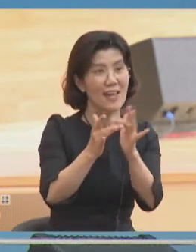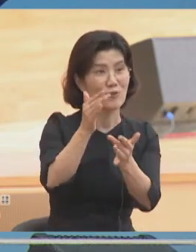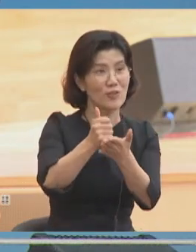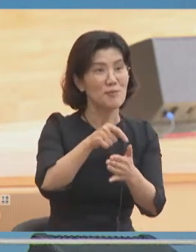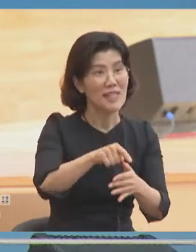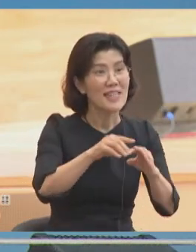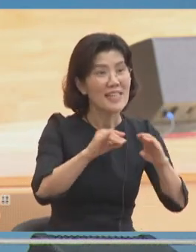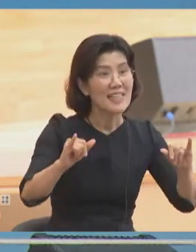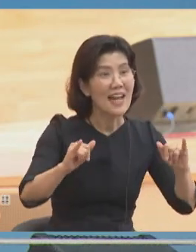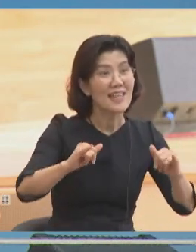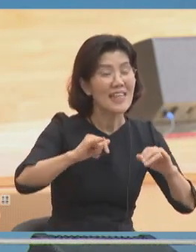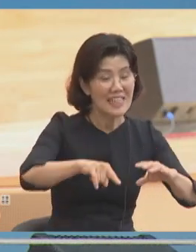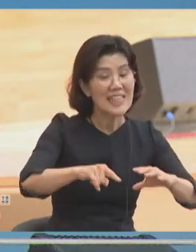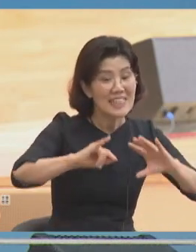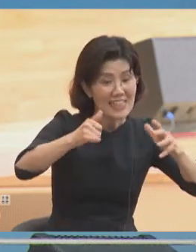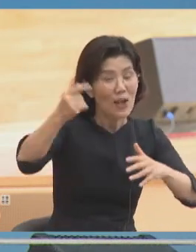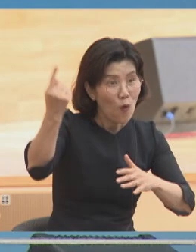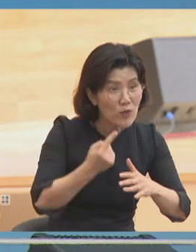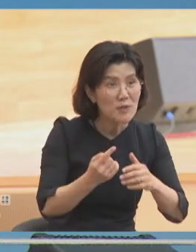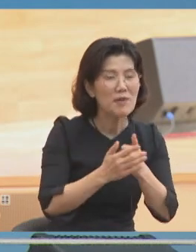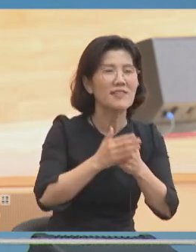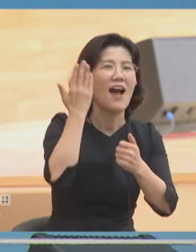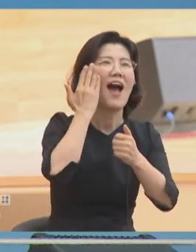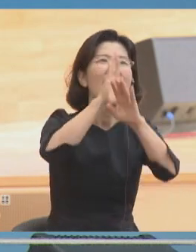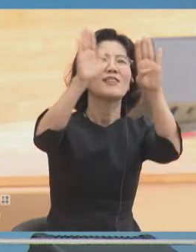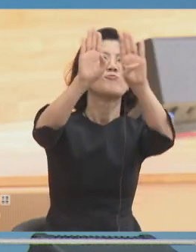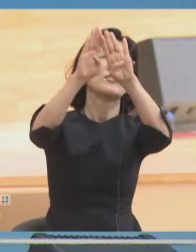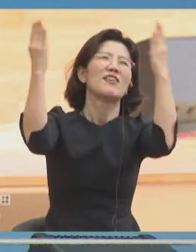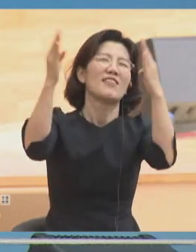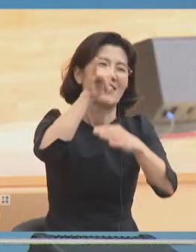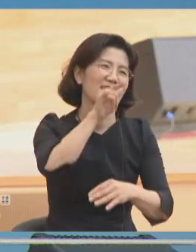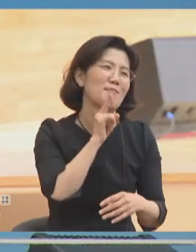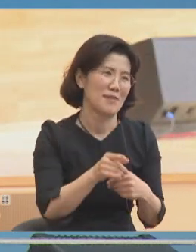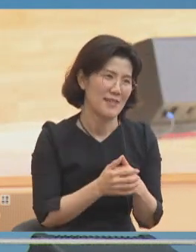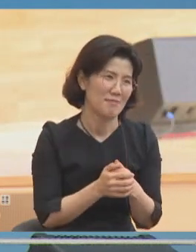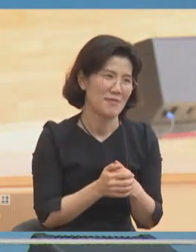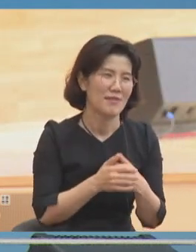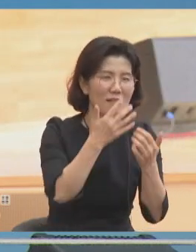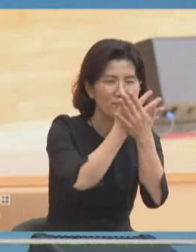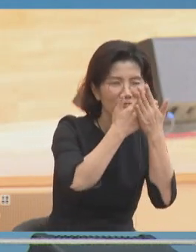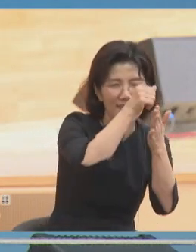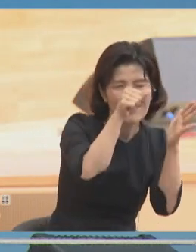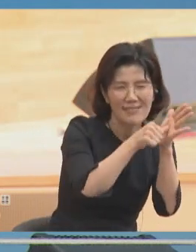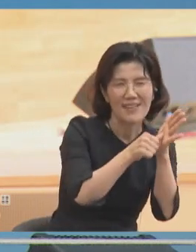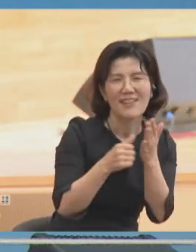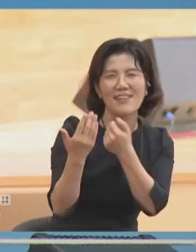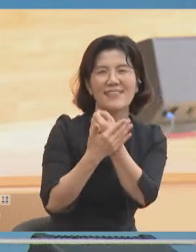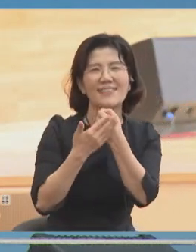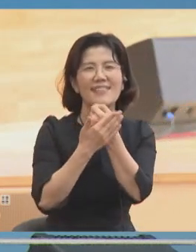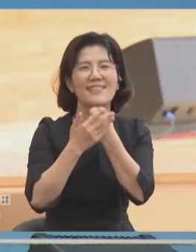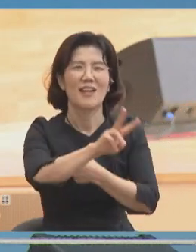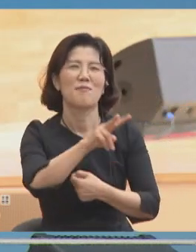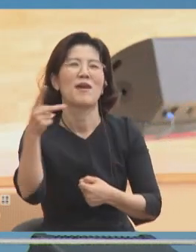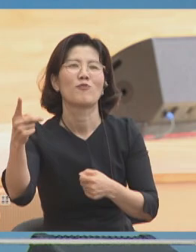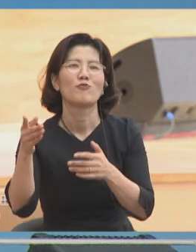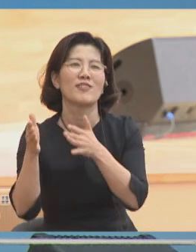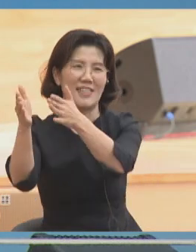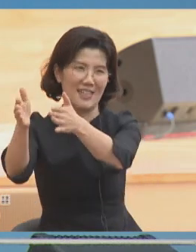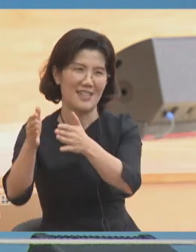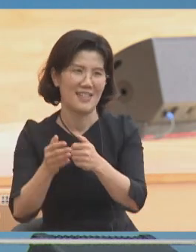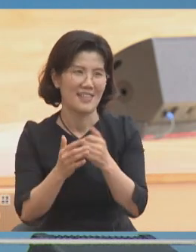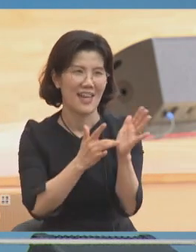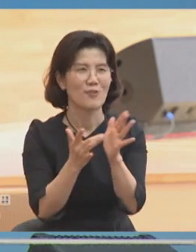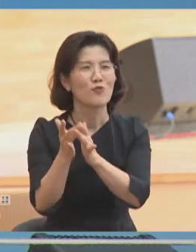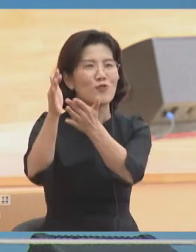하늘문이 활짝 열렸습니다 불확실한 인생들이 확실한 은혜로 들어가는 길이 예수님을